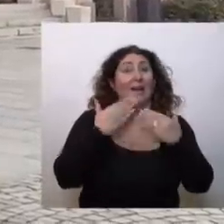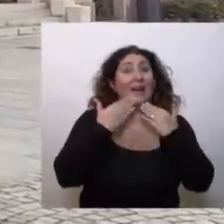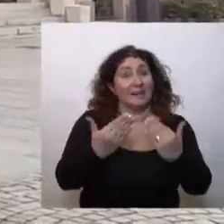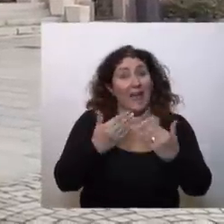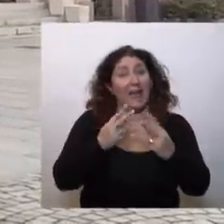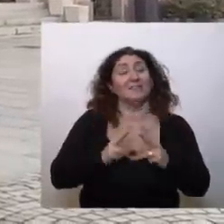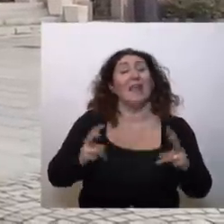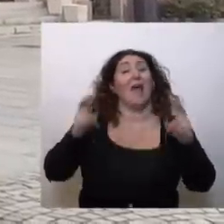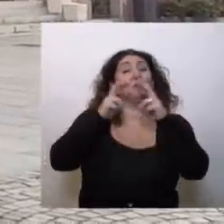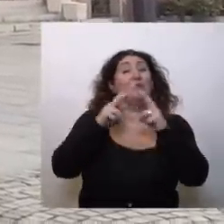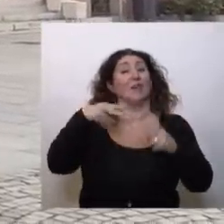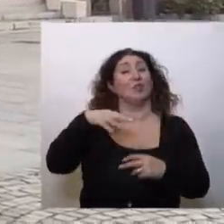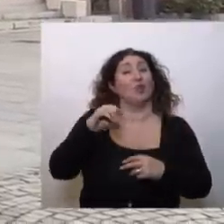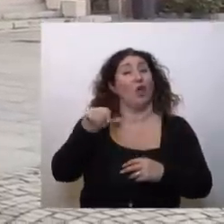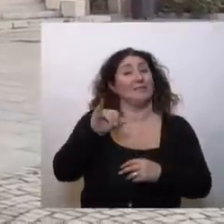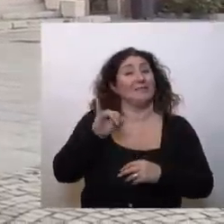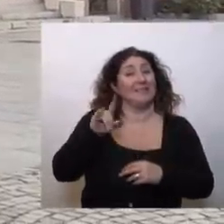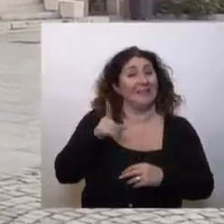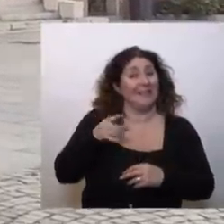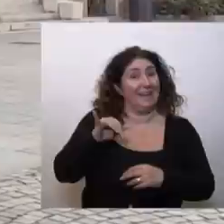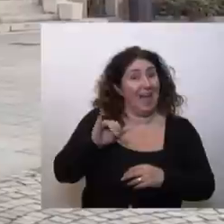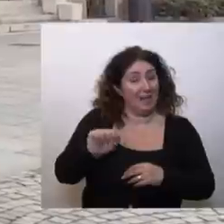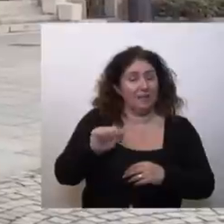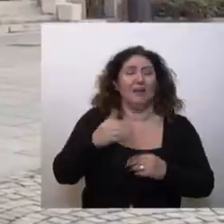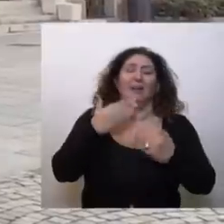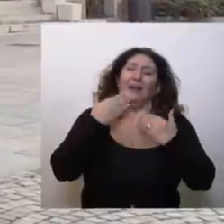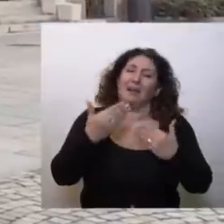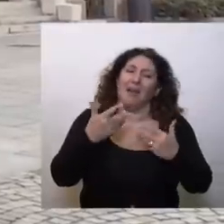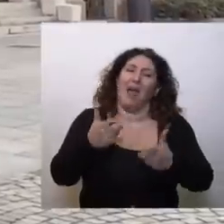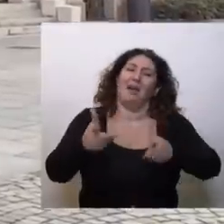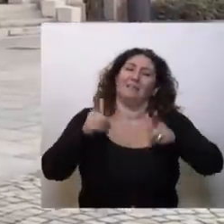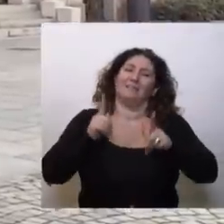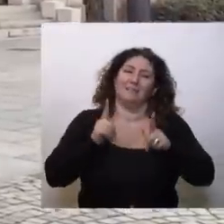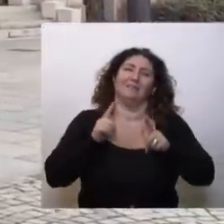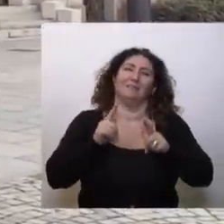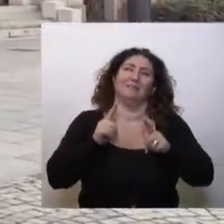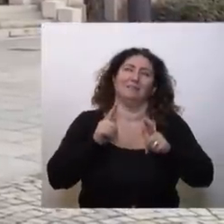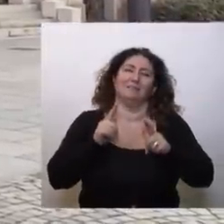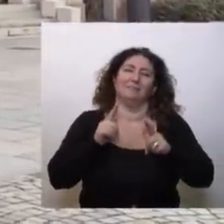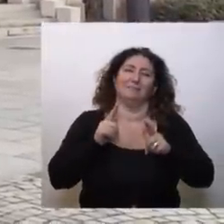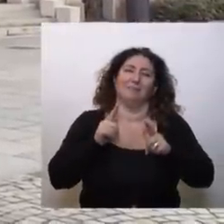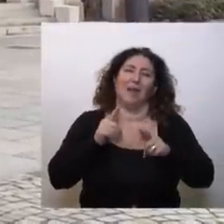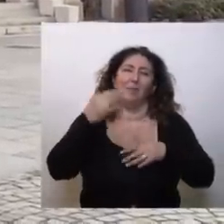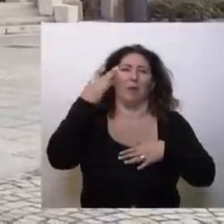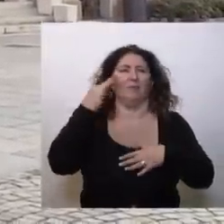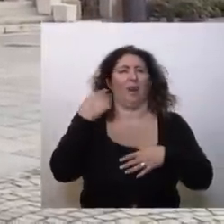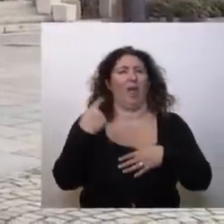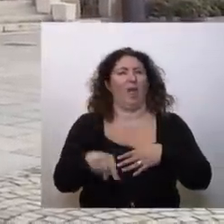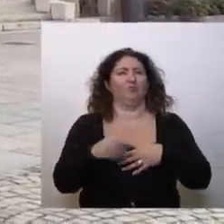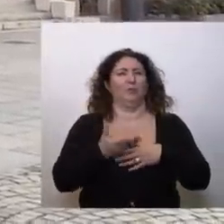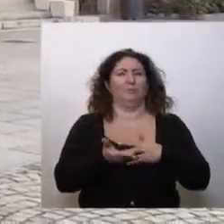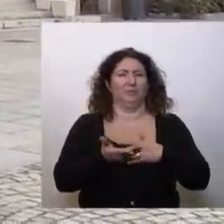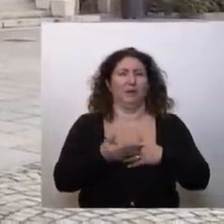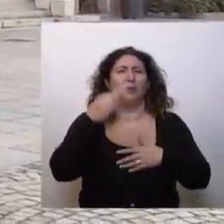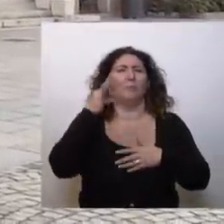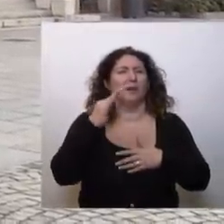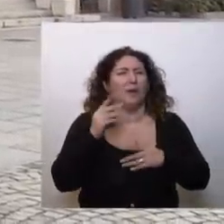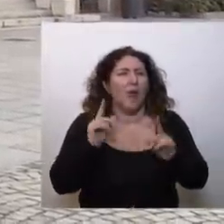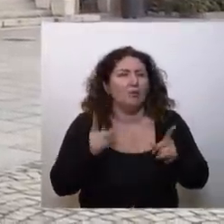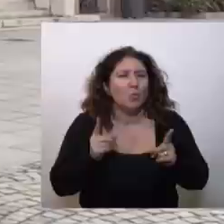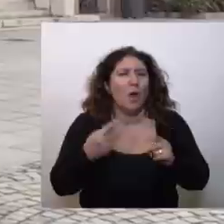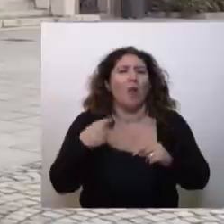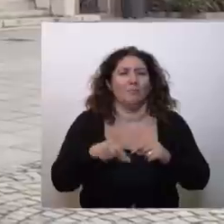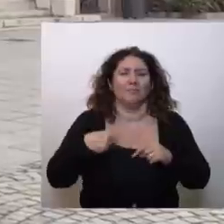Nosiglia, grazie per averci concesso questo straordinario privilegio, il privilegio di poter pregare insieme,